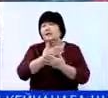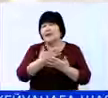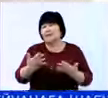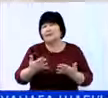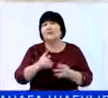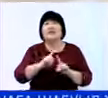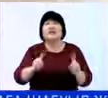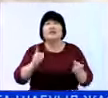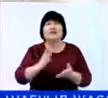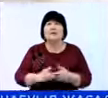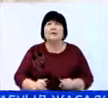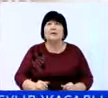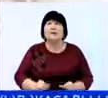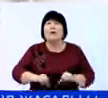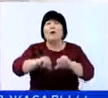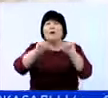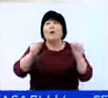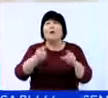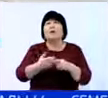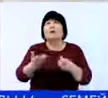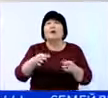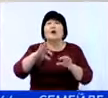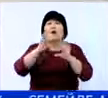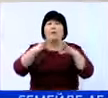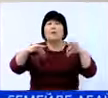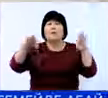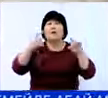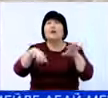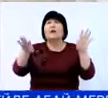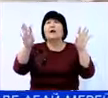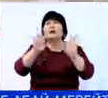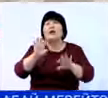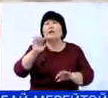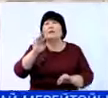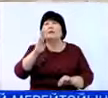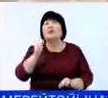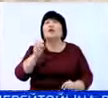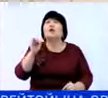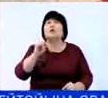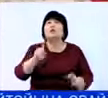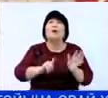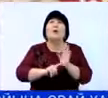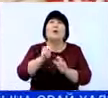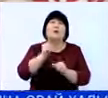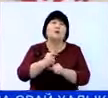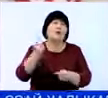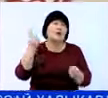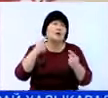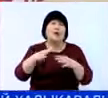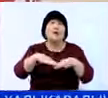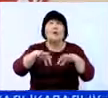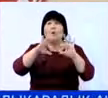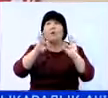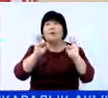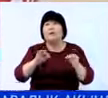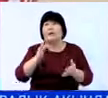ерекшеленеді. Оюмен көмкерліп, моншақпен безендірілген мына шымылдырық Бейбайша Юсупованың қолынан шыққан туынды. Он саусағынан